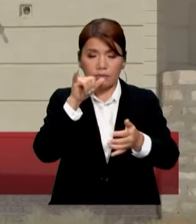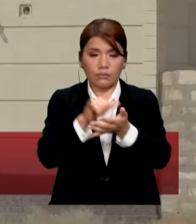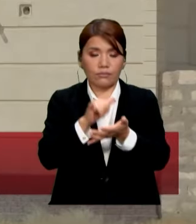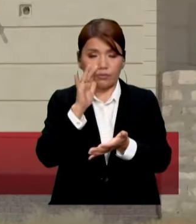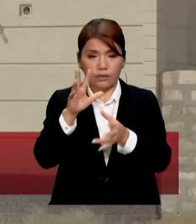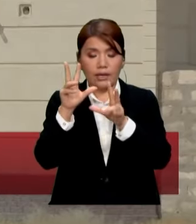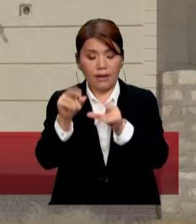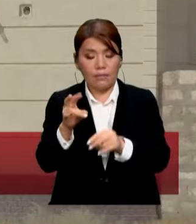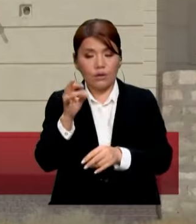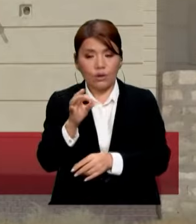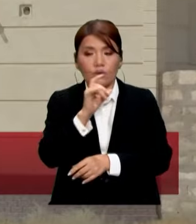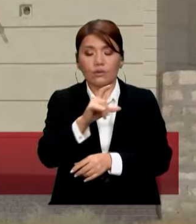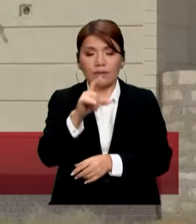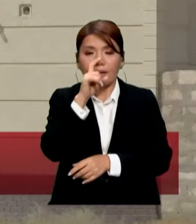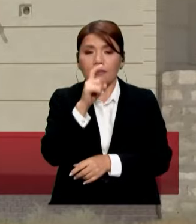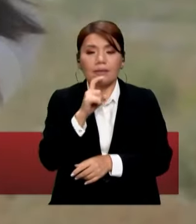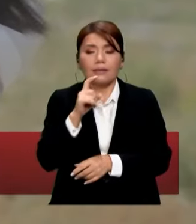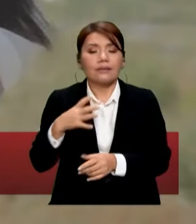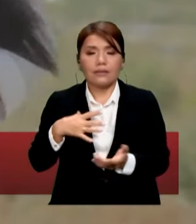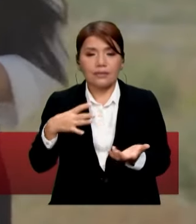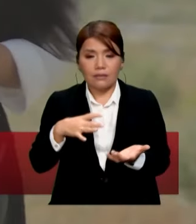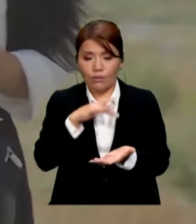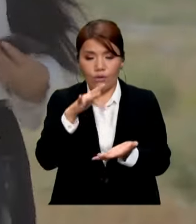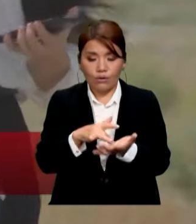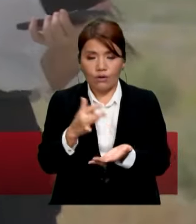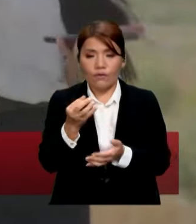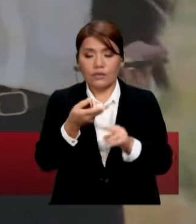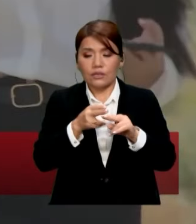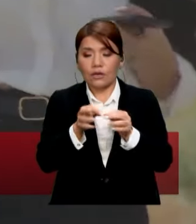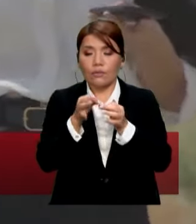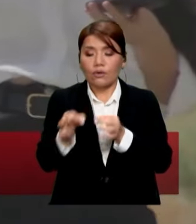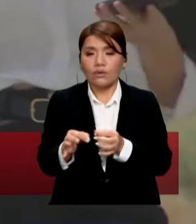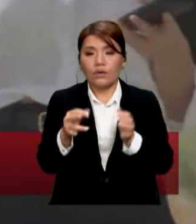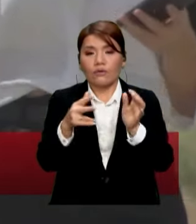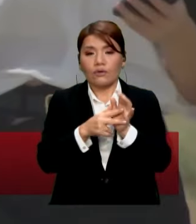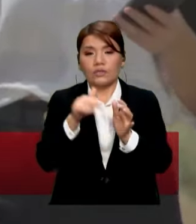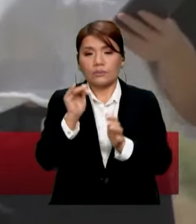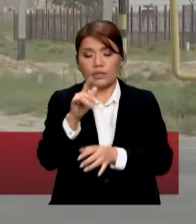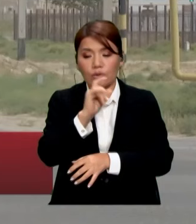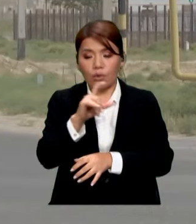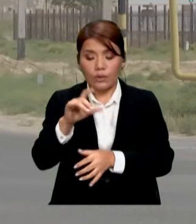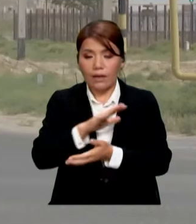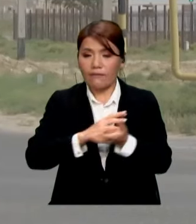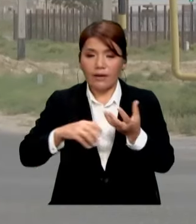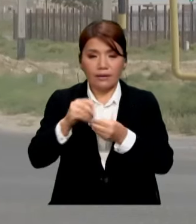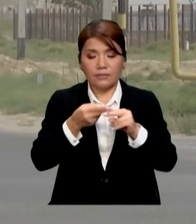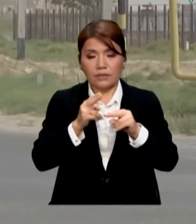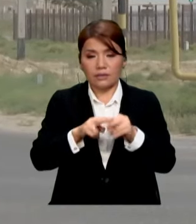массива. Правда, люди не могут понять, зачем в городе Форт-Шевченко с населением 8 тысяч человек вообще